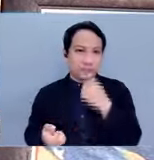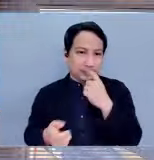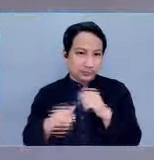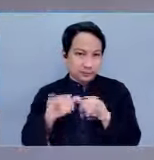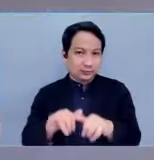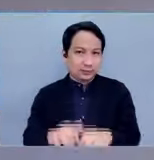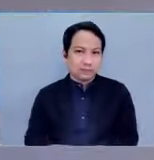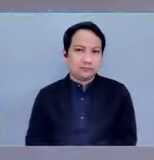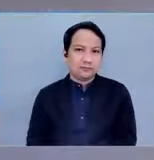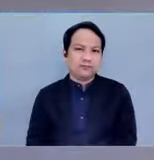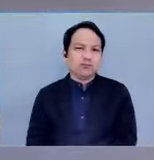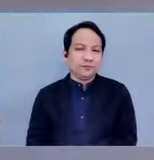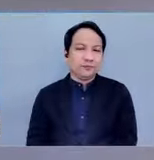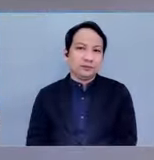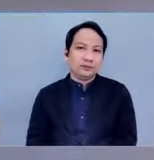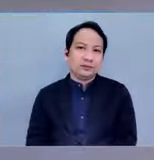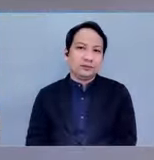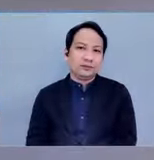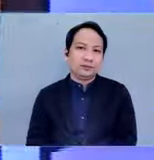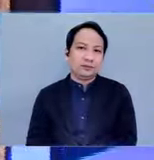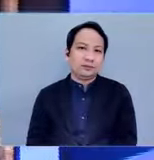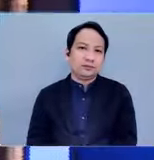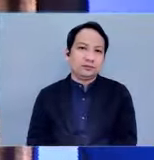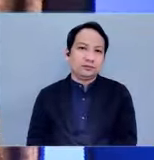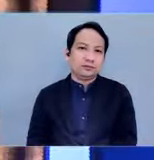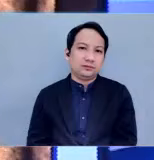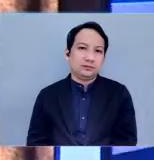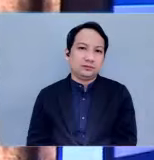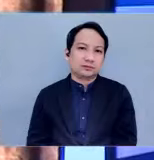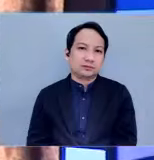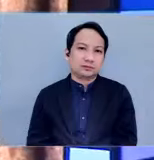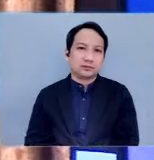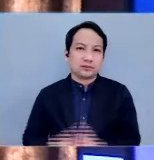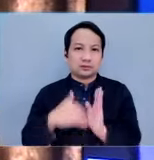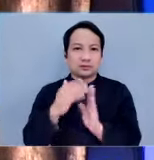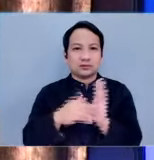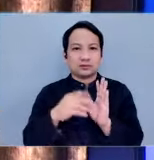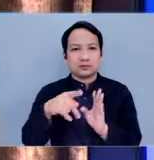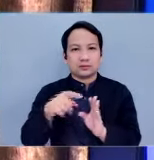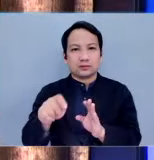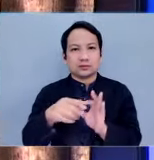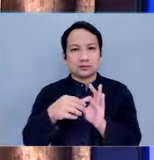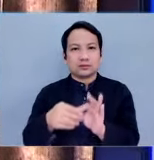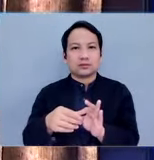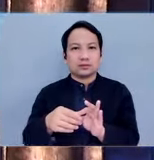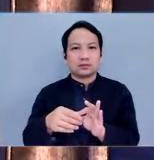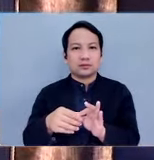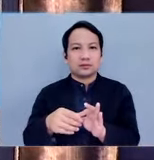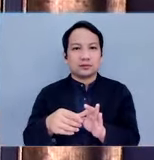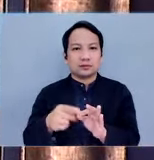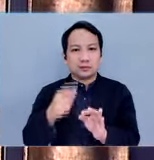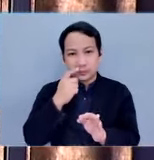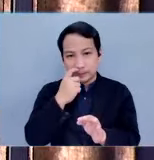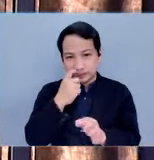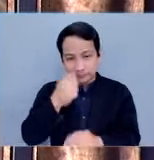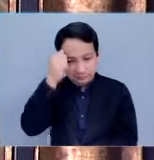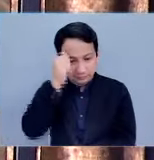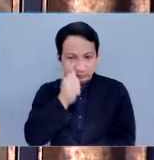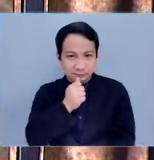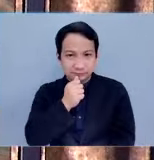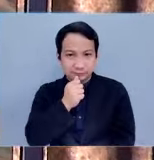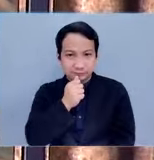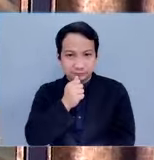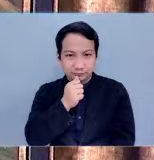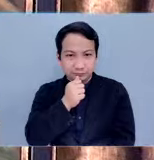Yes. So I think one of the challenge po of painting a pet portrait po kasi you need to have the patience, no? Kasi I do